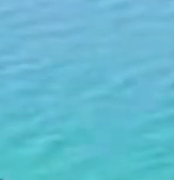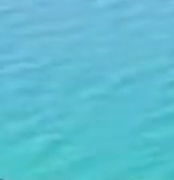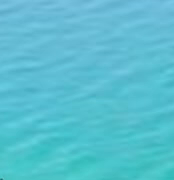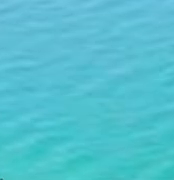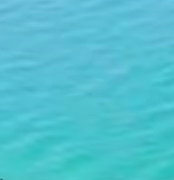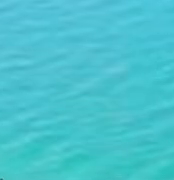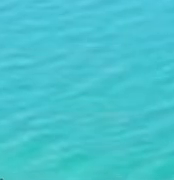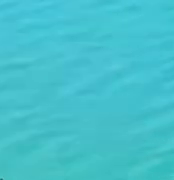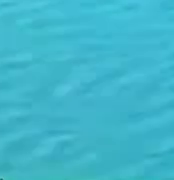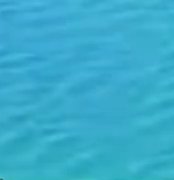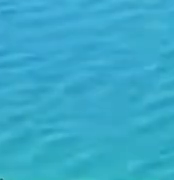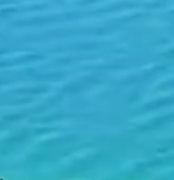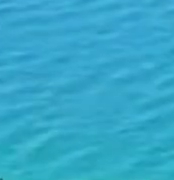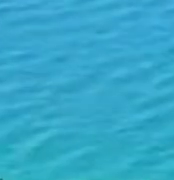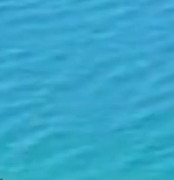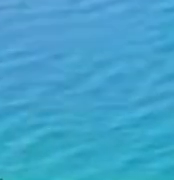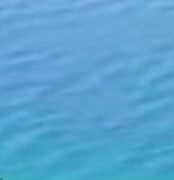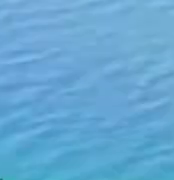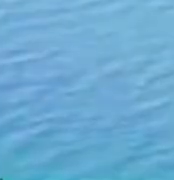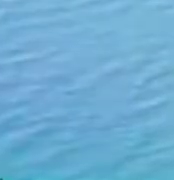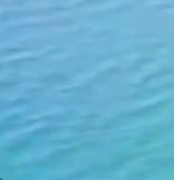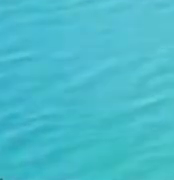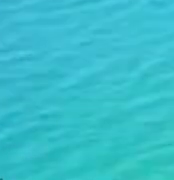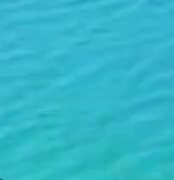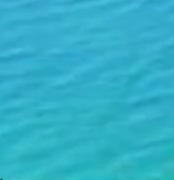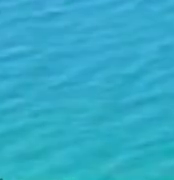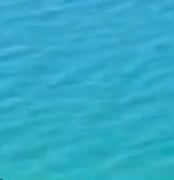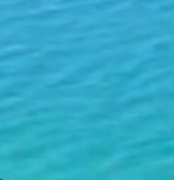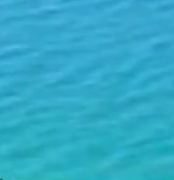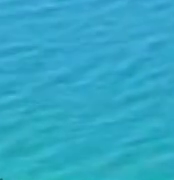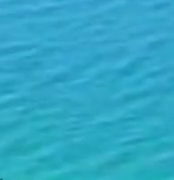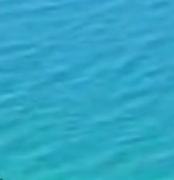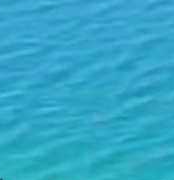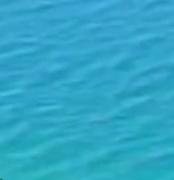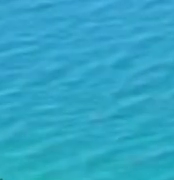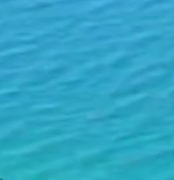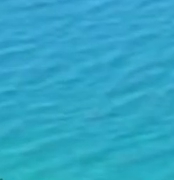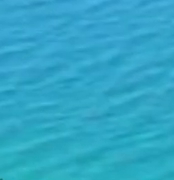na sa mundong nadirinlan, Ipinapahayag